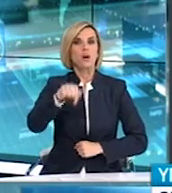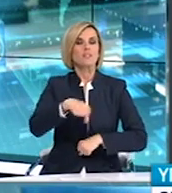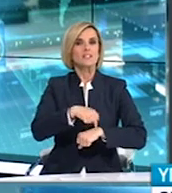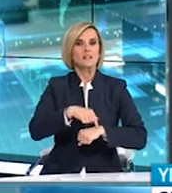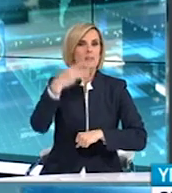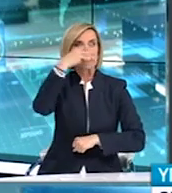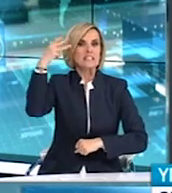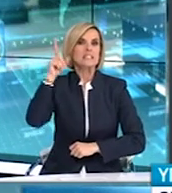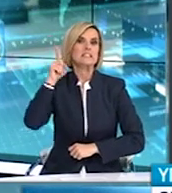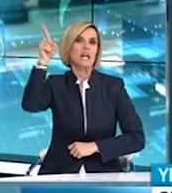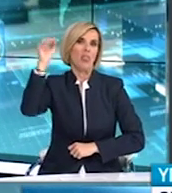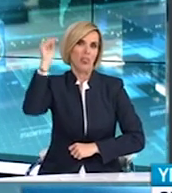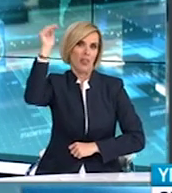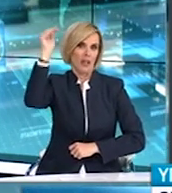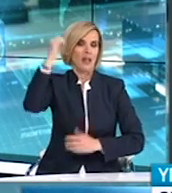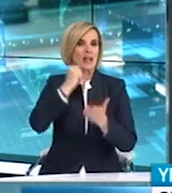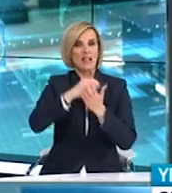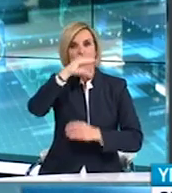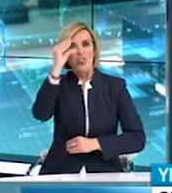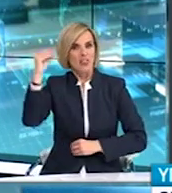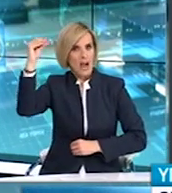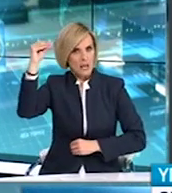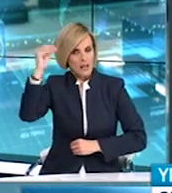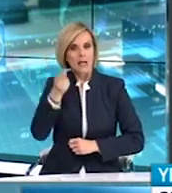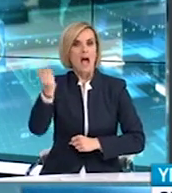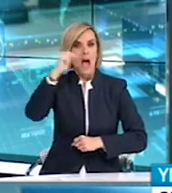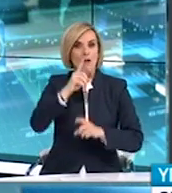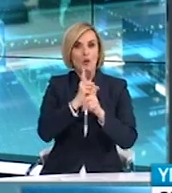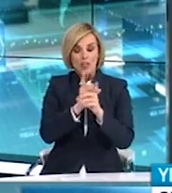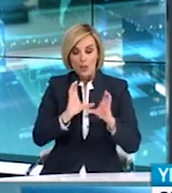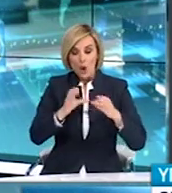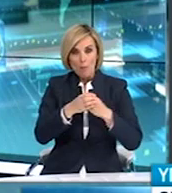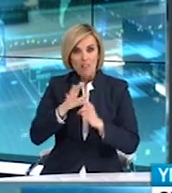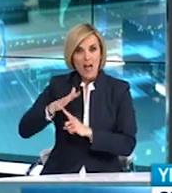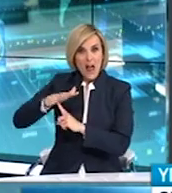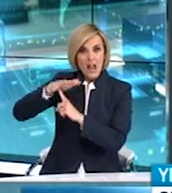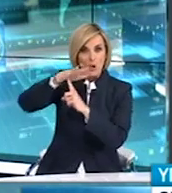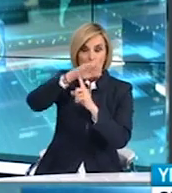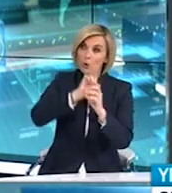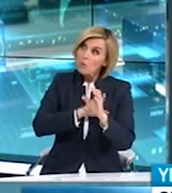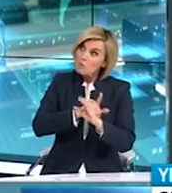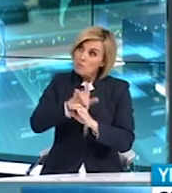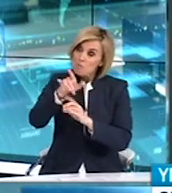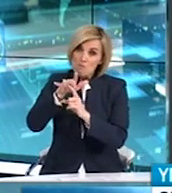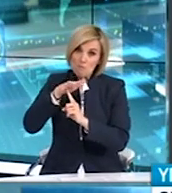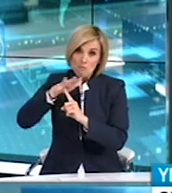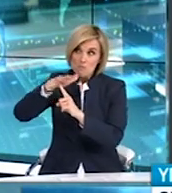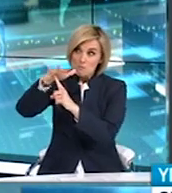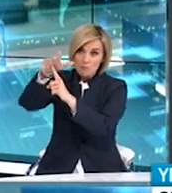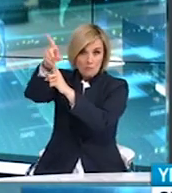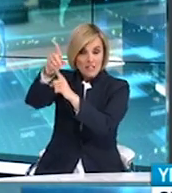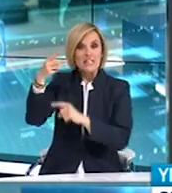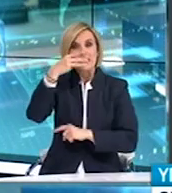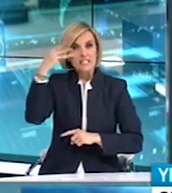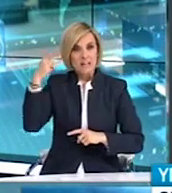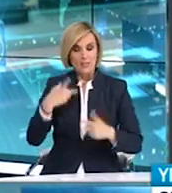στην ευρύτερη περιοχή της Θράκης, αύριο ειδικό κλιμάκιο θα πετάξει με ελικόπτερο από 8 στελέχη